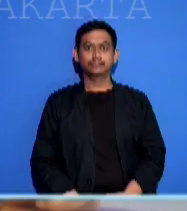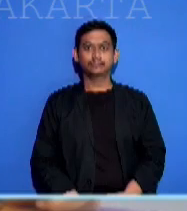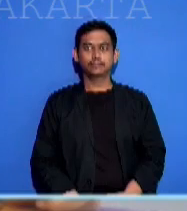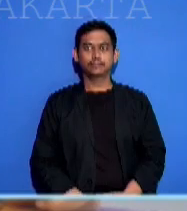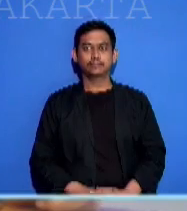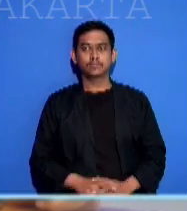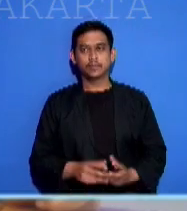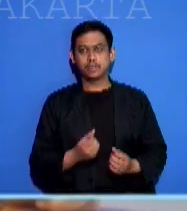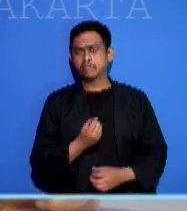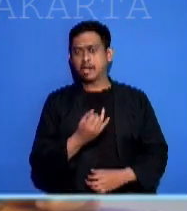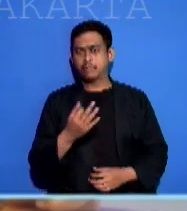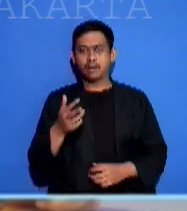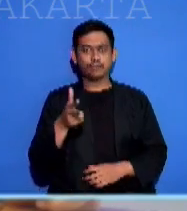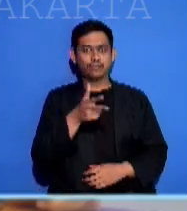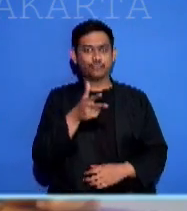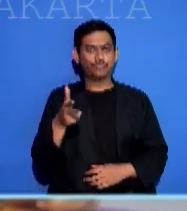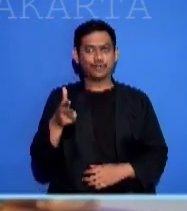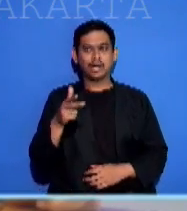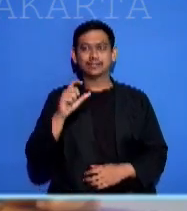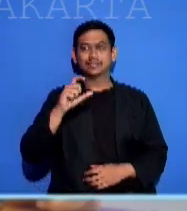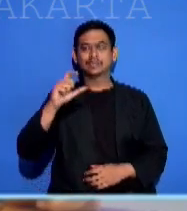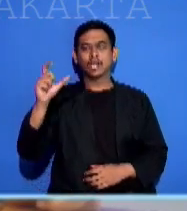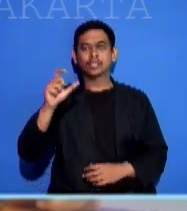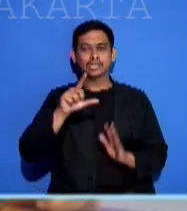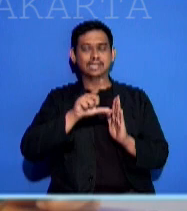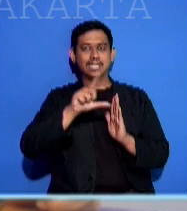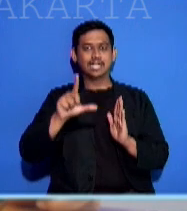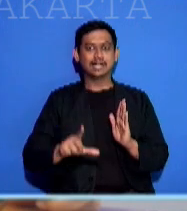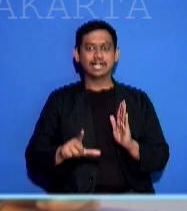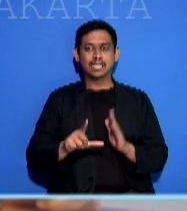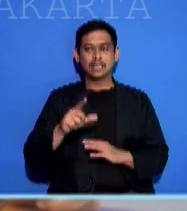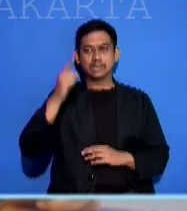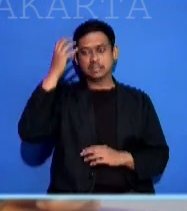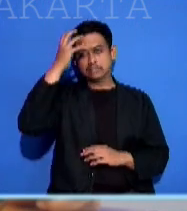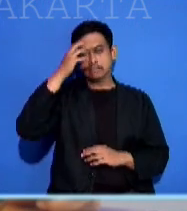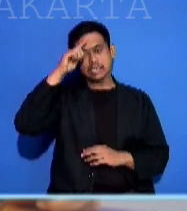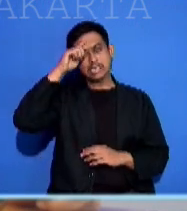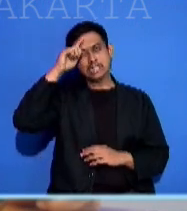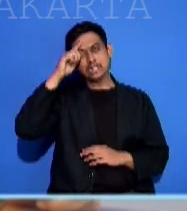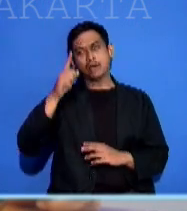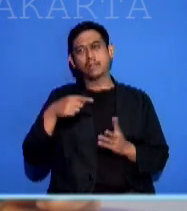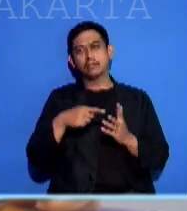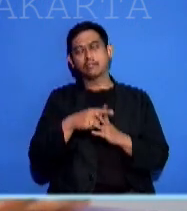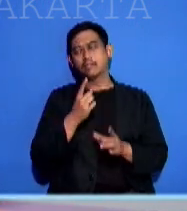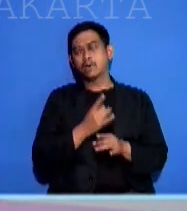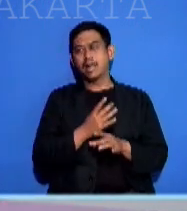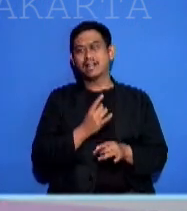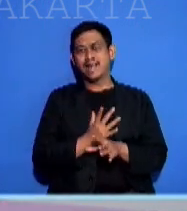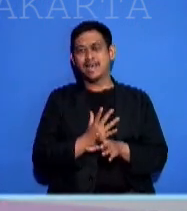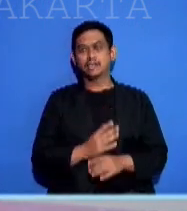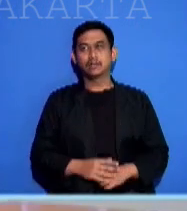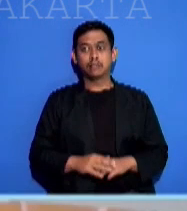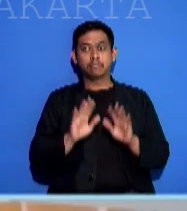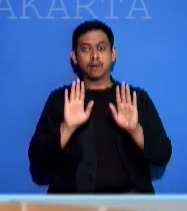Beberapa video aksi calon legislatif yang diduga stres lantaran gagal dalam pemilu 2024 ramai di media